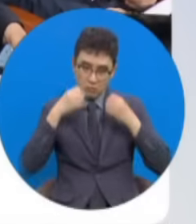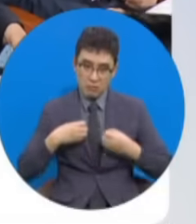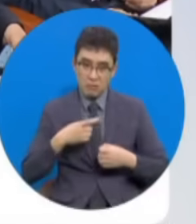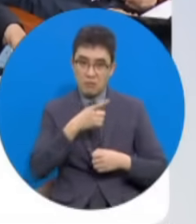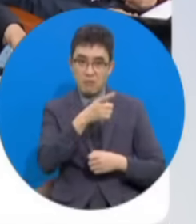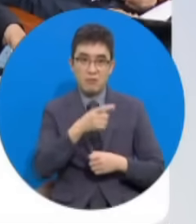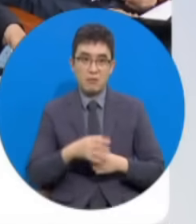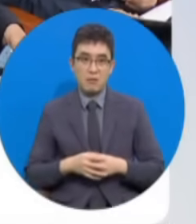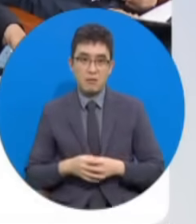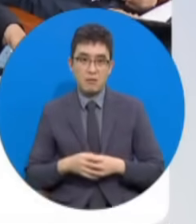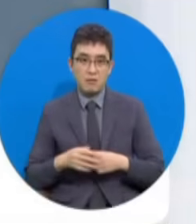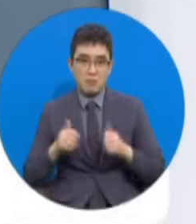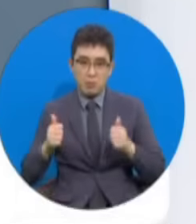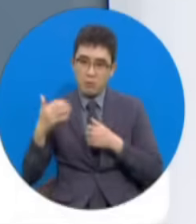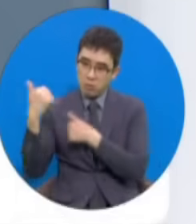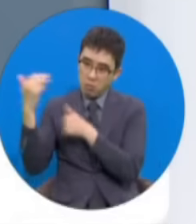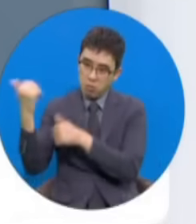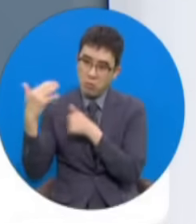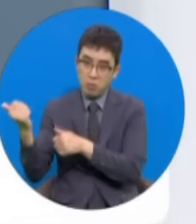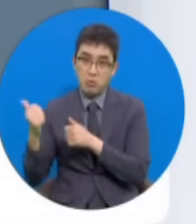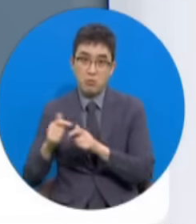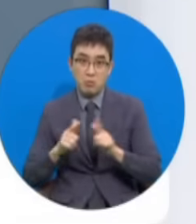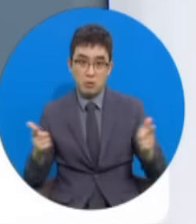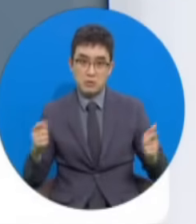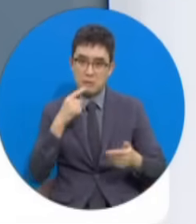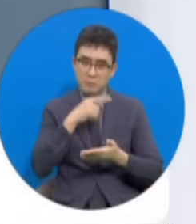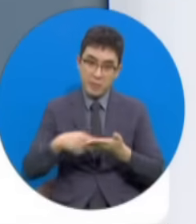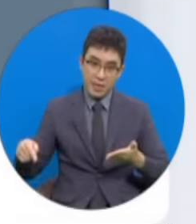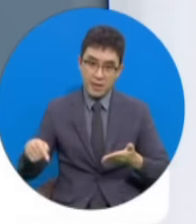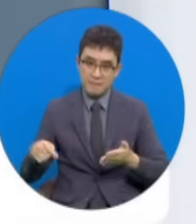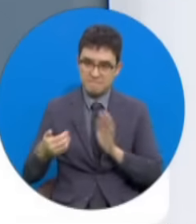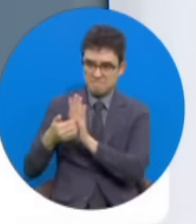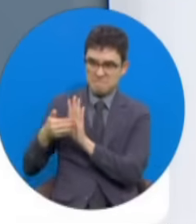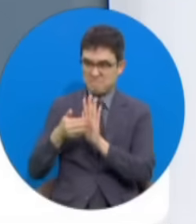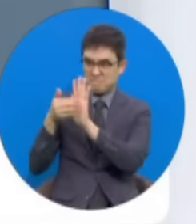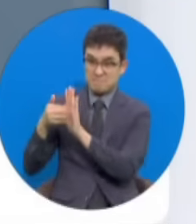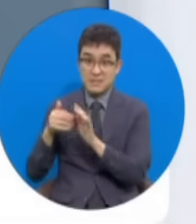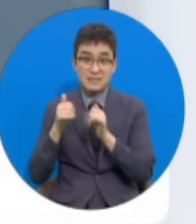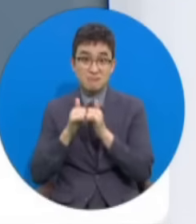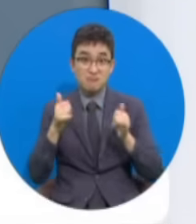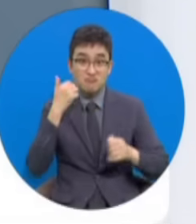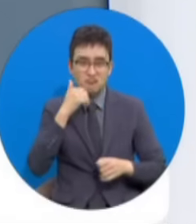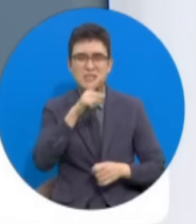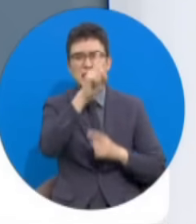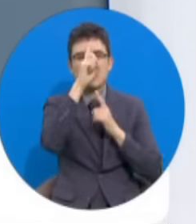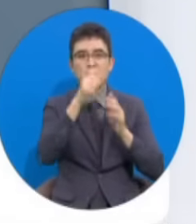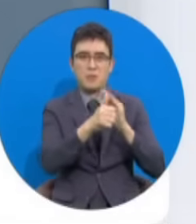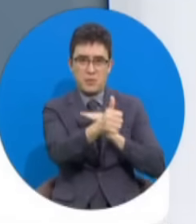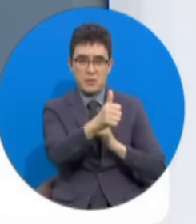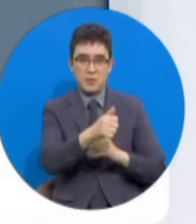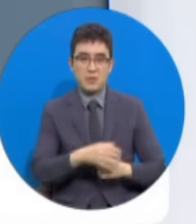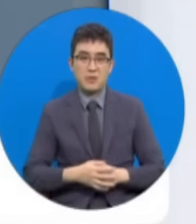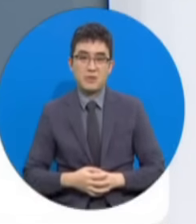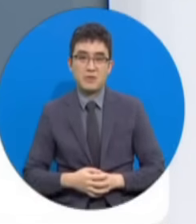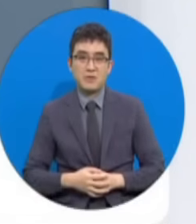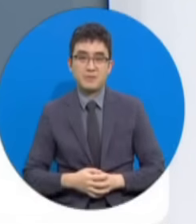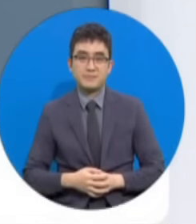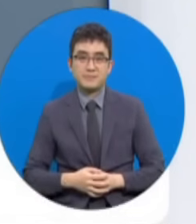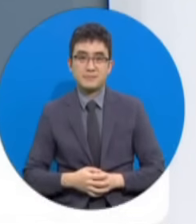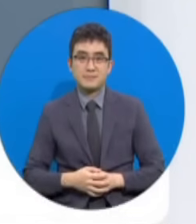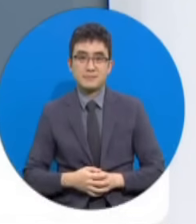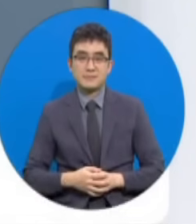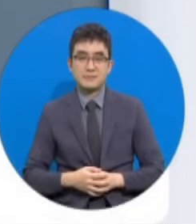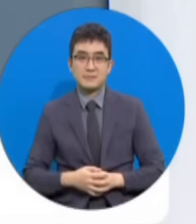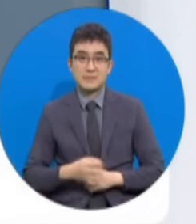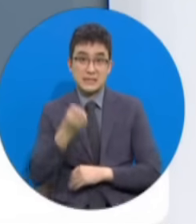리스크로 불체포특권에 대한 시혜를 가장 많이 본 사람이 이재명 대표라고 볼 수밖에 없는 것 아닙니까? 오늘 한 언론에 있는 만평이